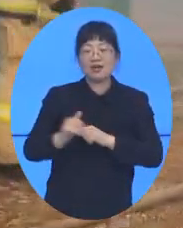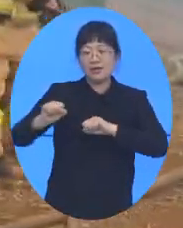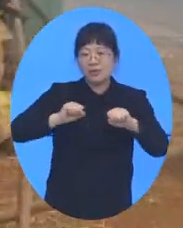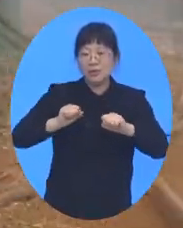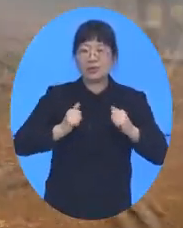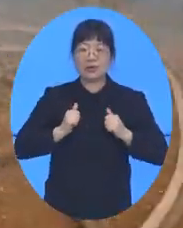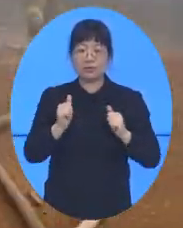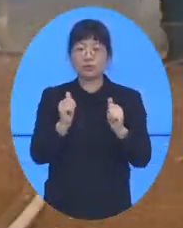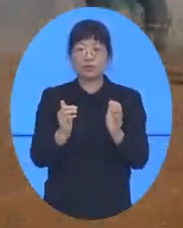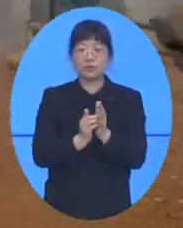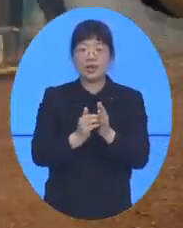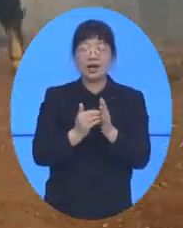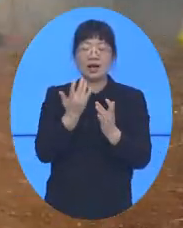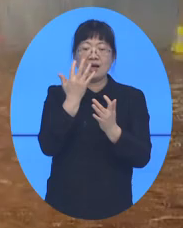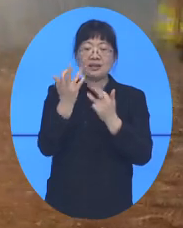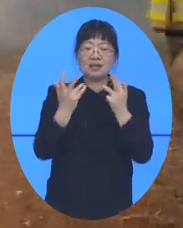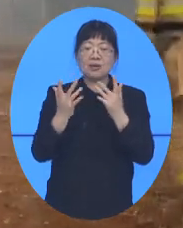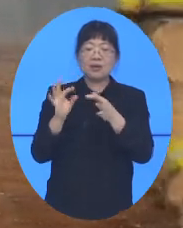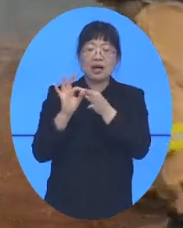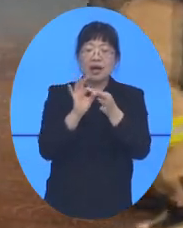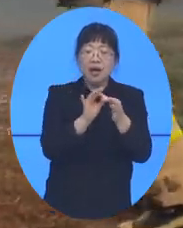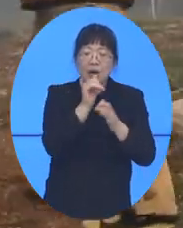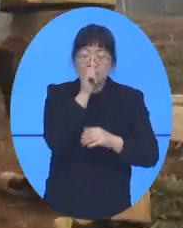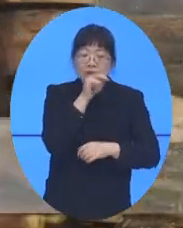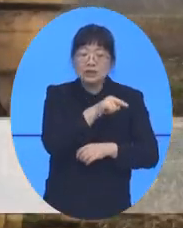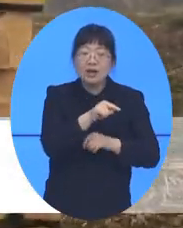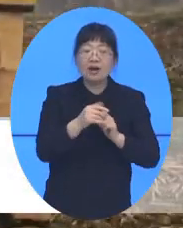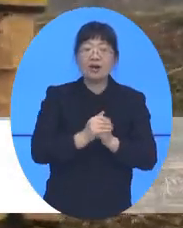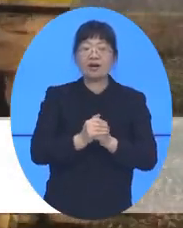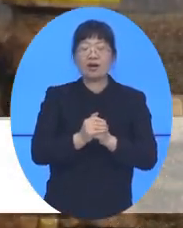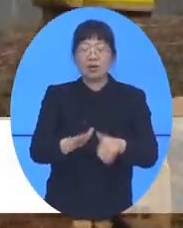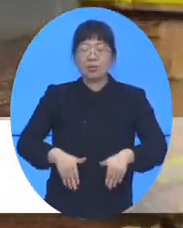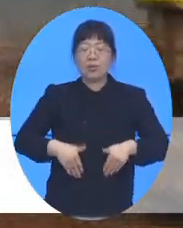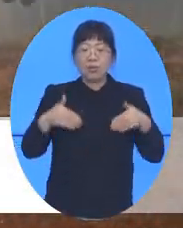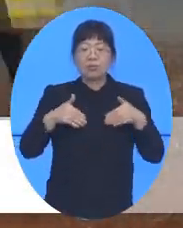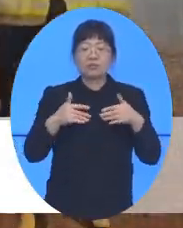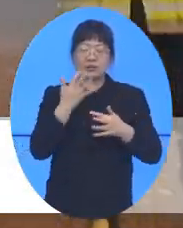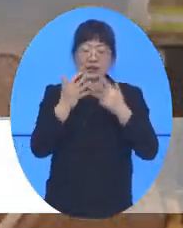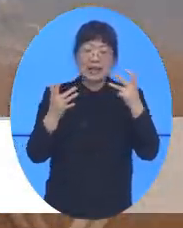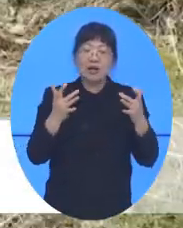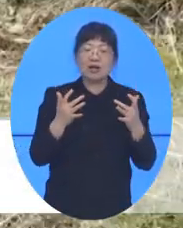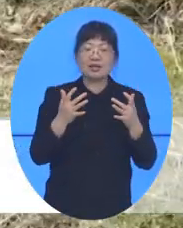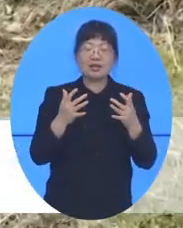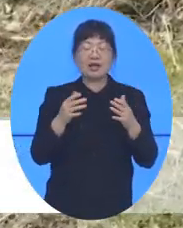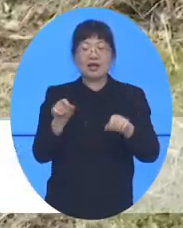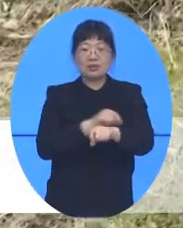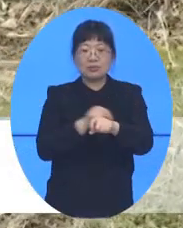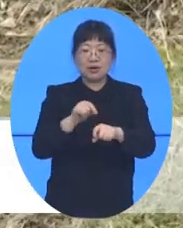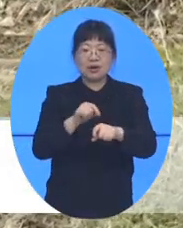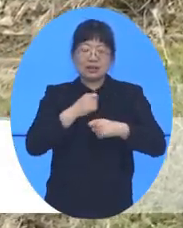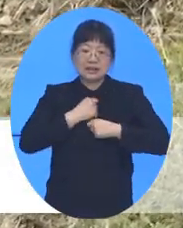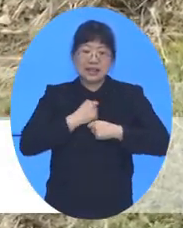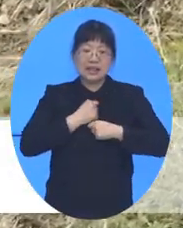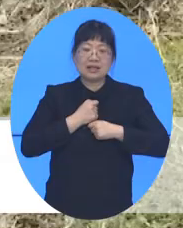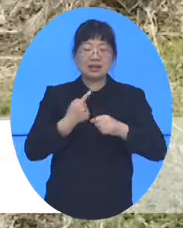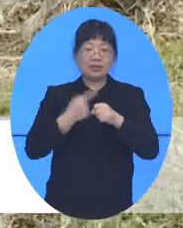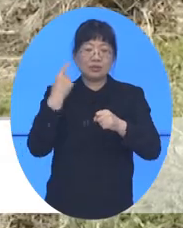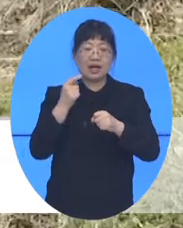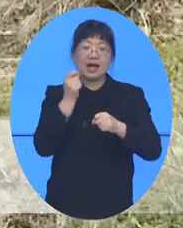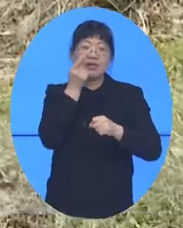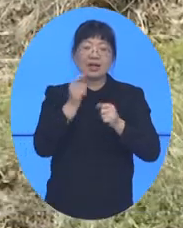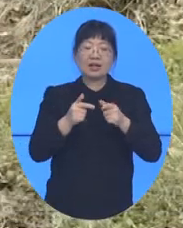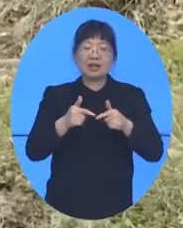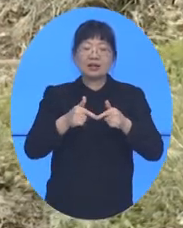나서고 있습니다. 잇따른 산불에 경기도 소방재난본부는 봄철 산불 대응 특별대책 기간을 지난해보다 한 달 늘려 오는